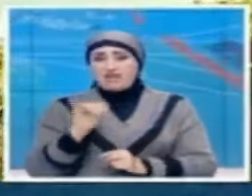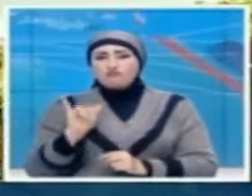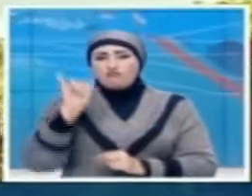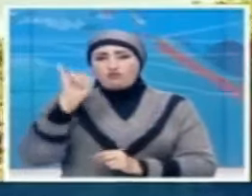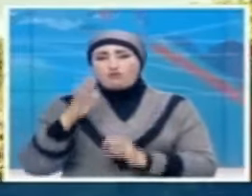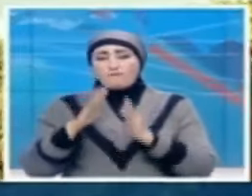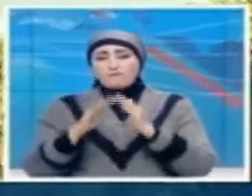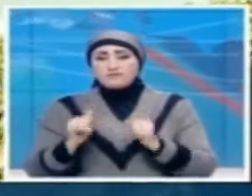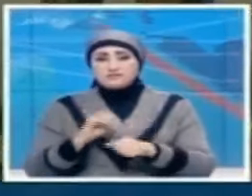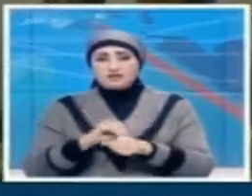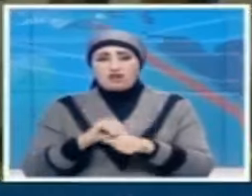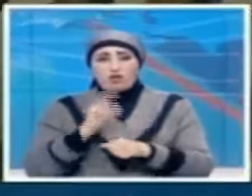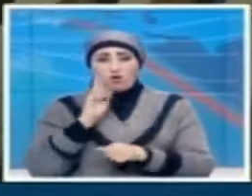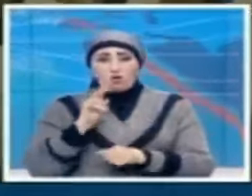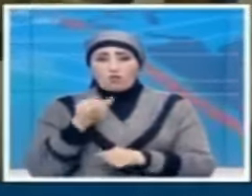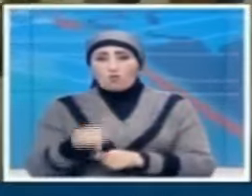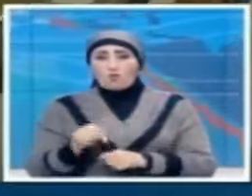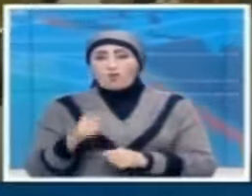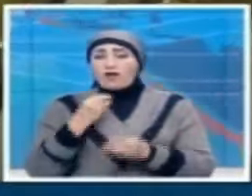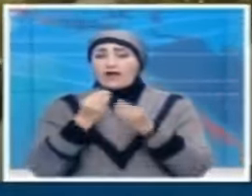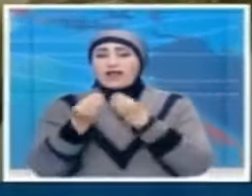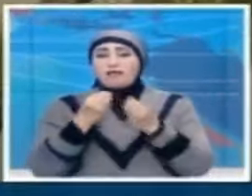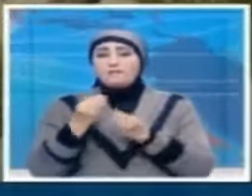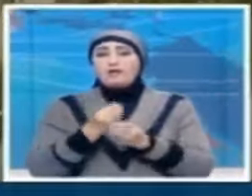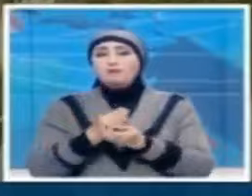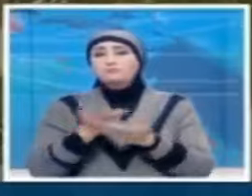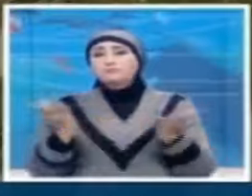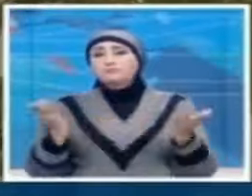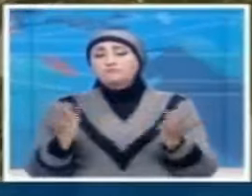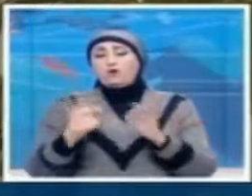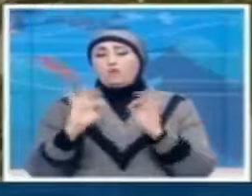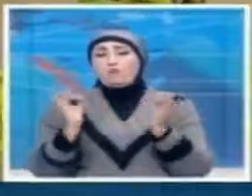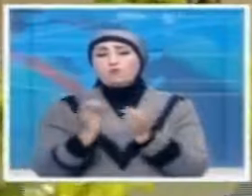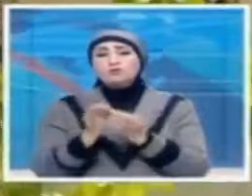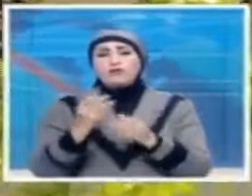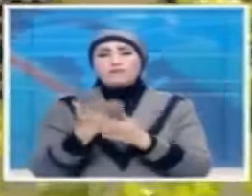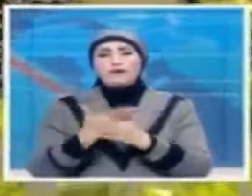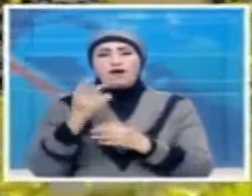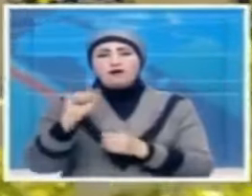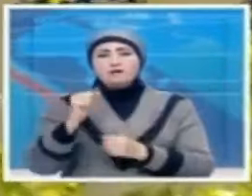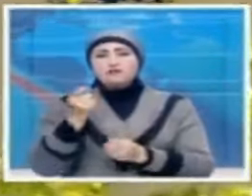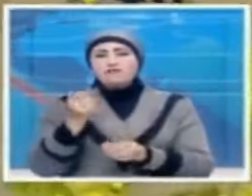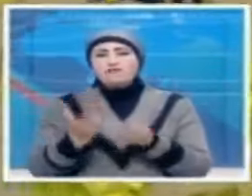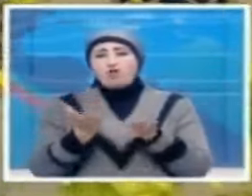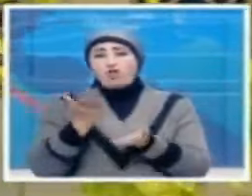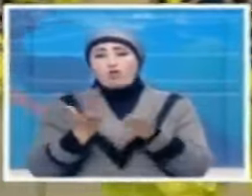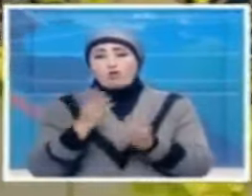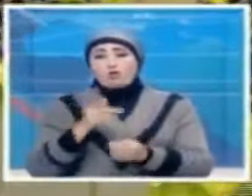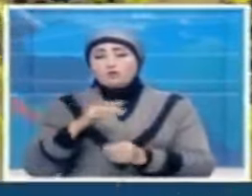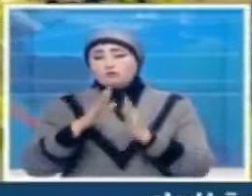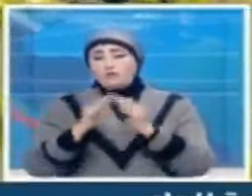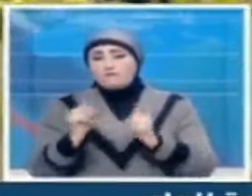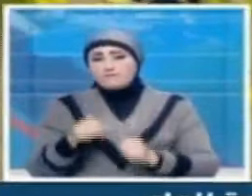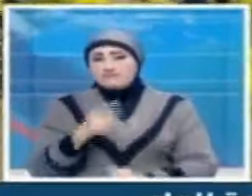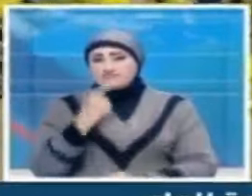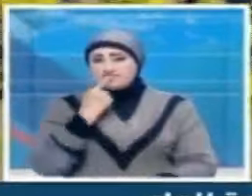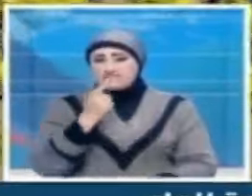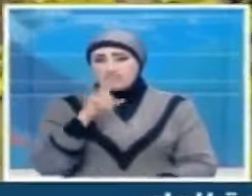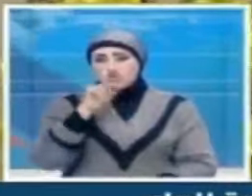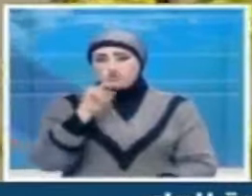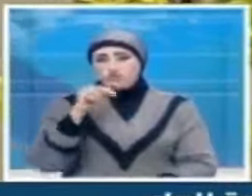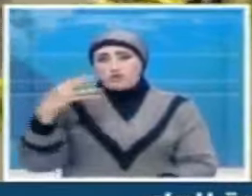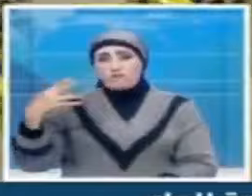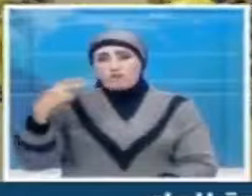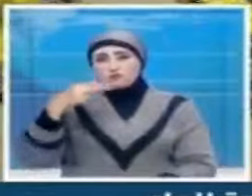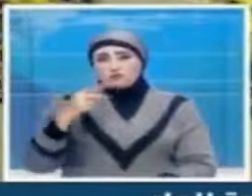الضرائب المصرية أشار معيط إلى إطلاق حوار مجتمعي حول مشروع الموازنة العامة للدولة للعام المالي